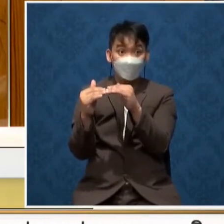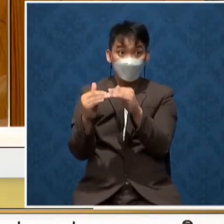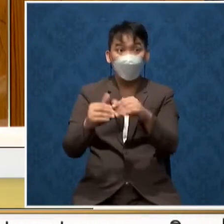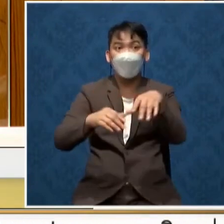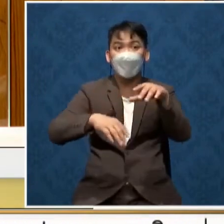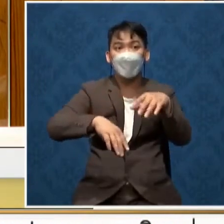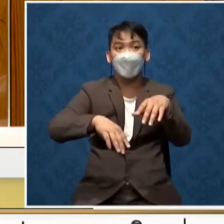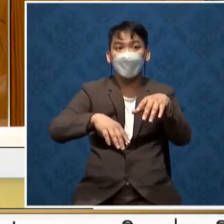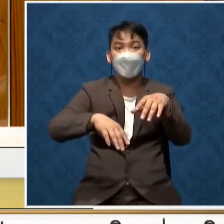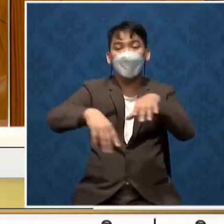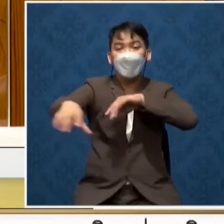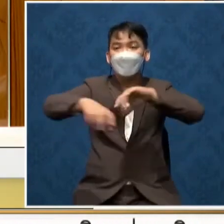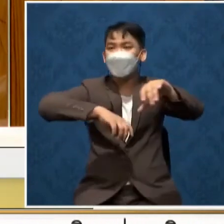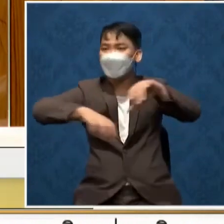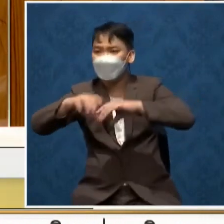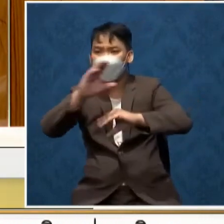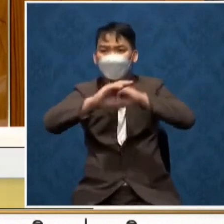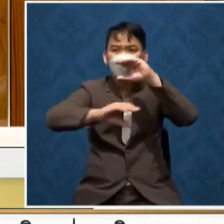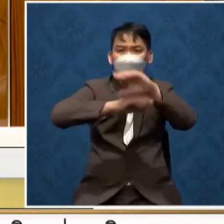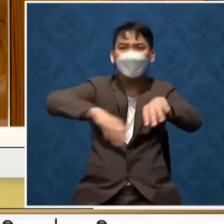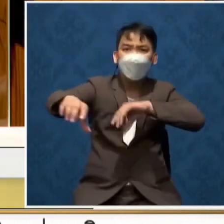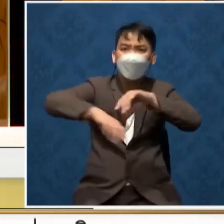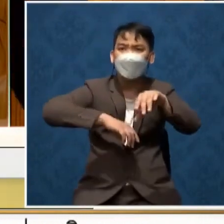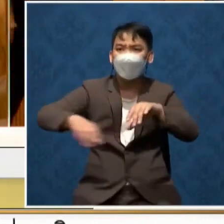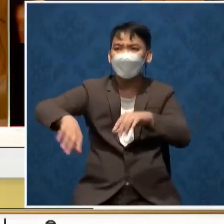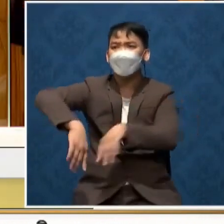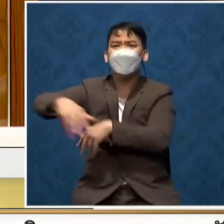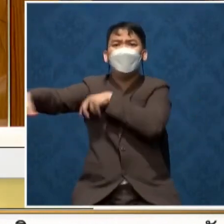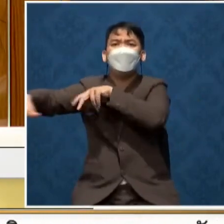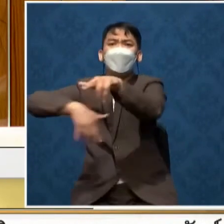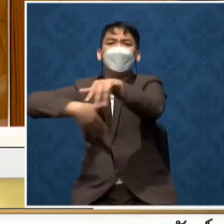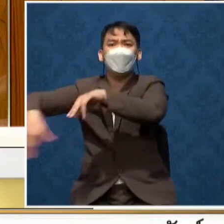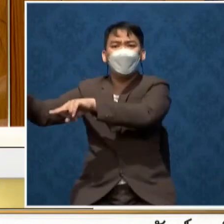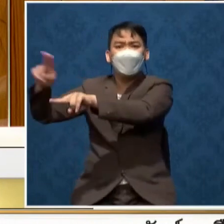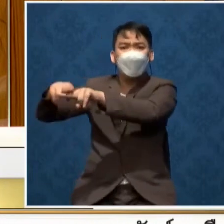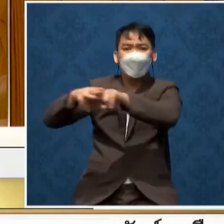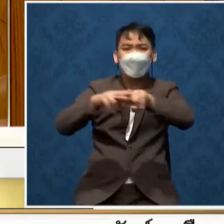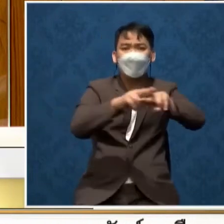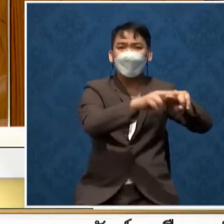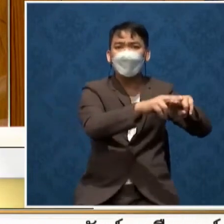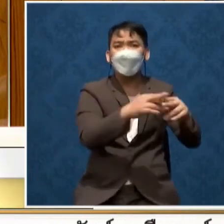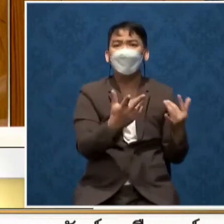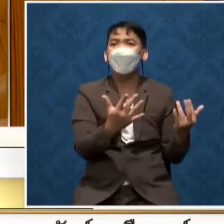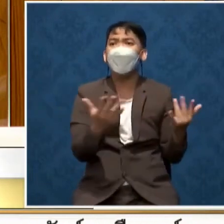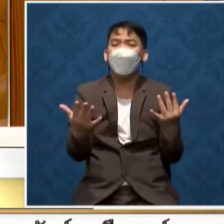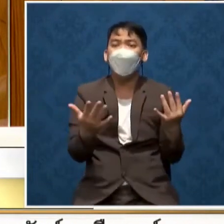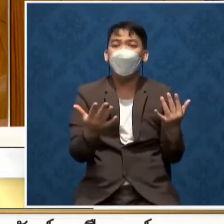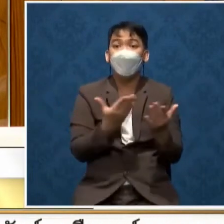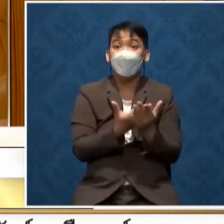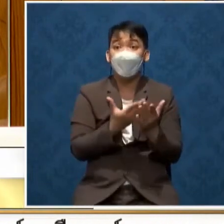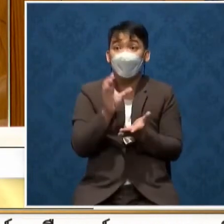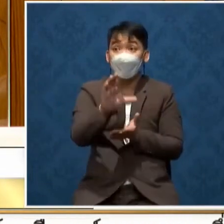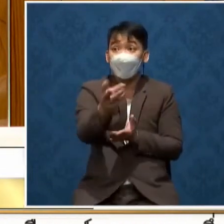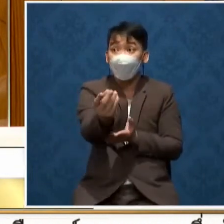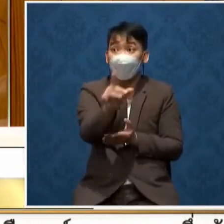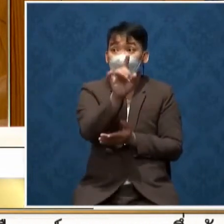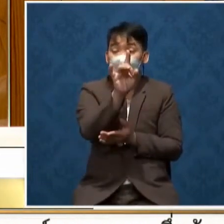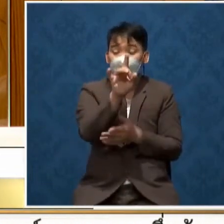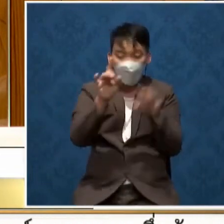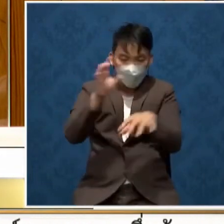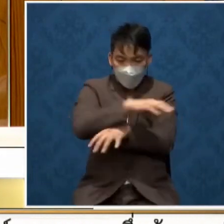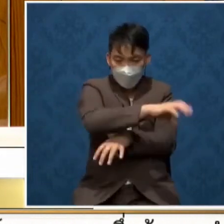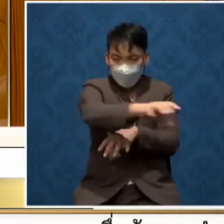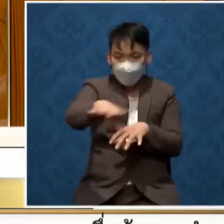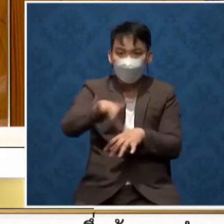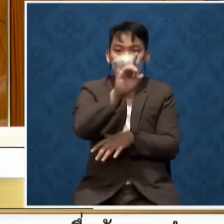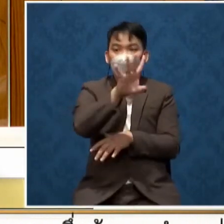งพักคอยของพี่น้องประชาชนนะครับทั่วประเทศในทุกศาลนะครับจำนวน140แห่งนะครับ